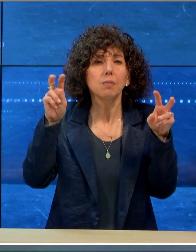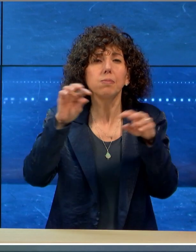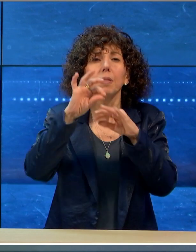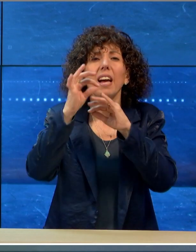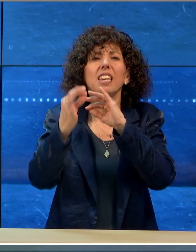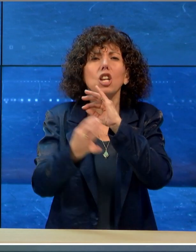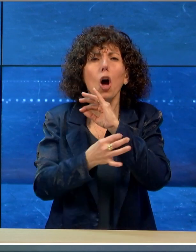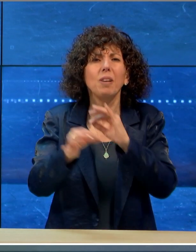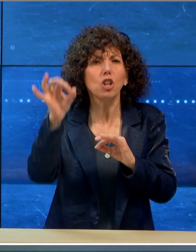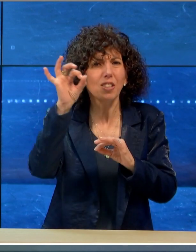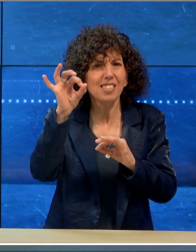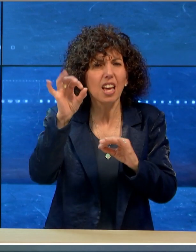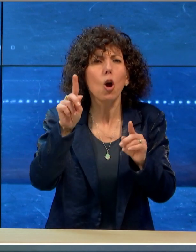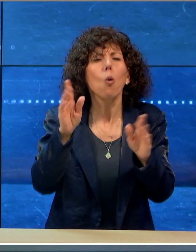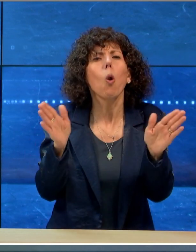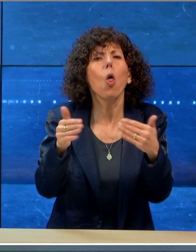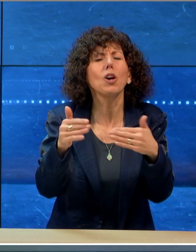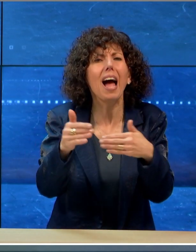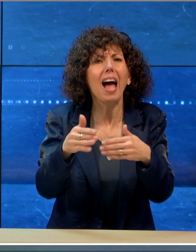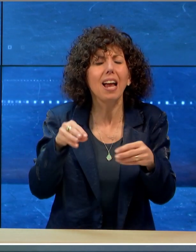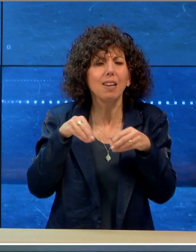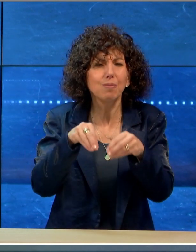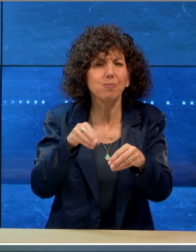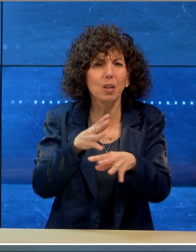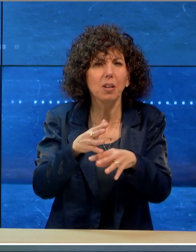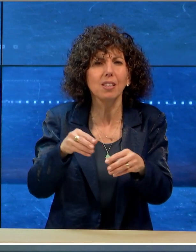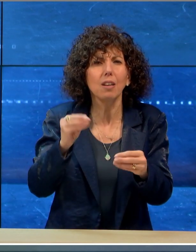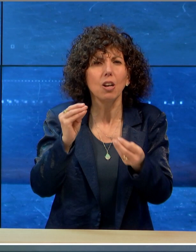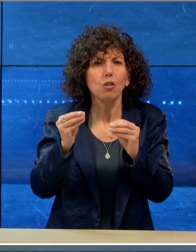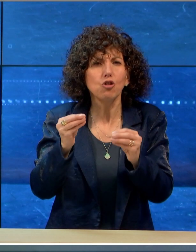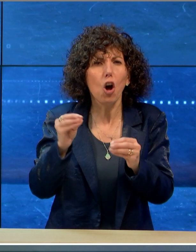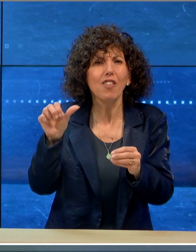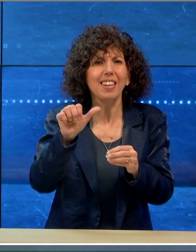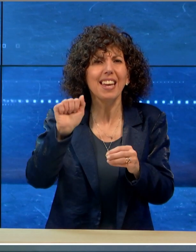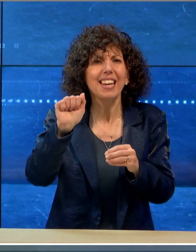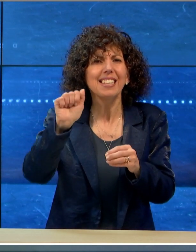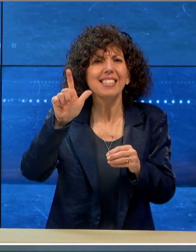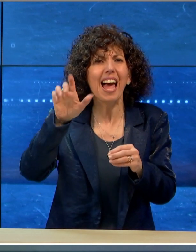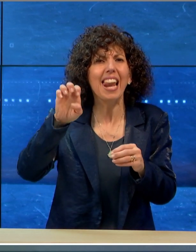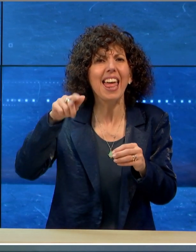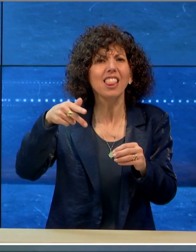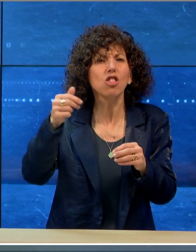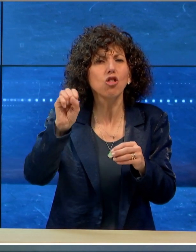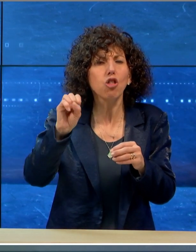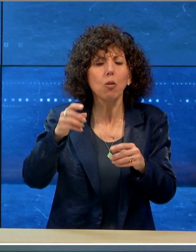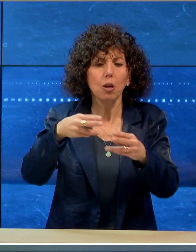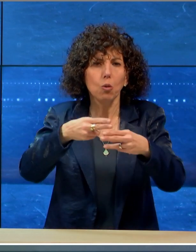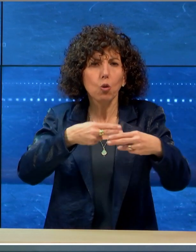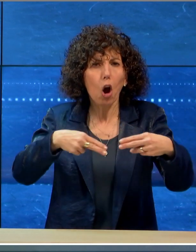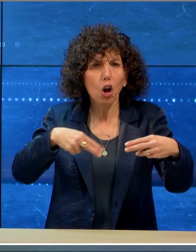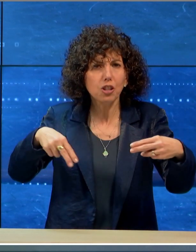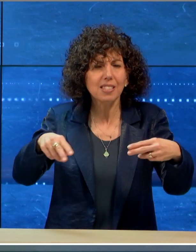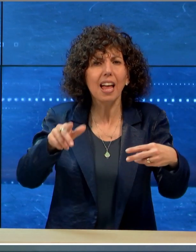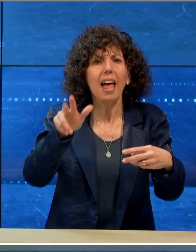0 un locale frequentato dalla Movida Salentina affacciato sulla costa